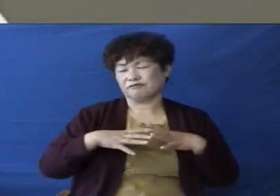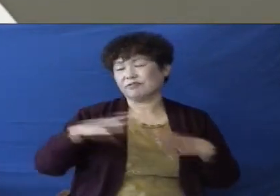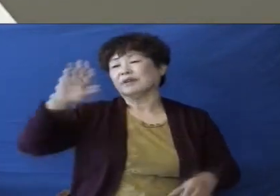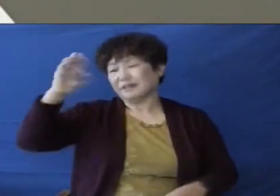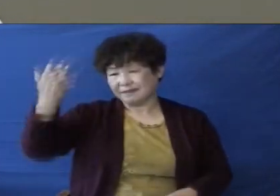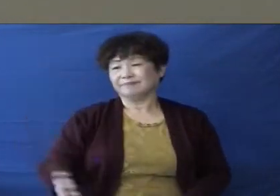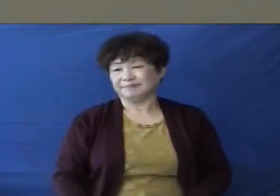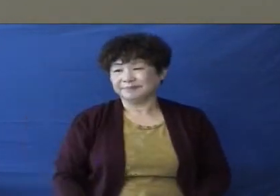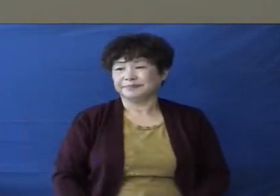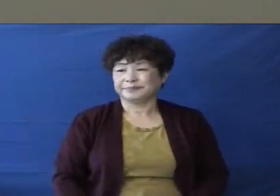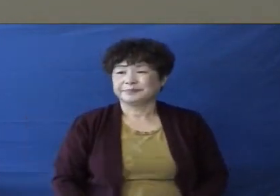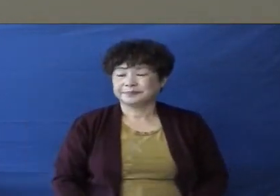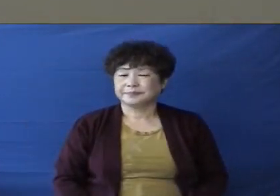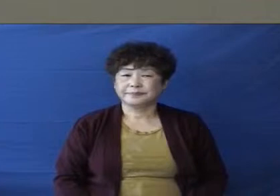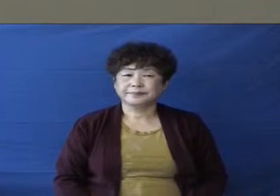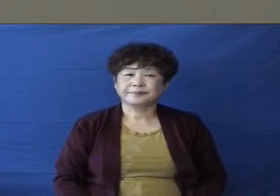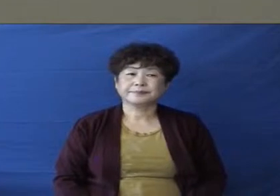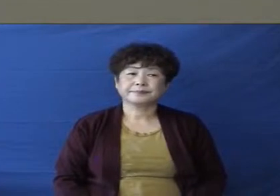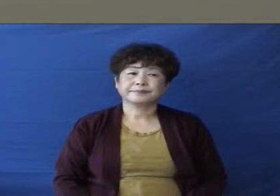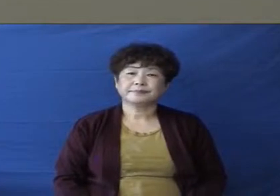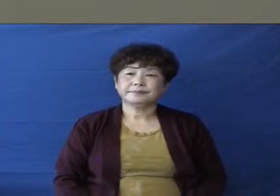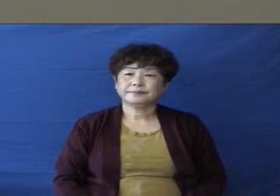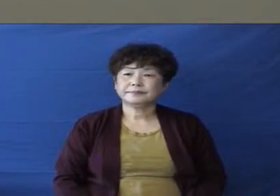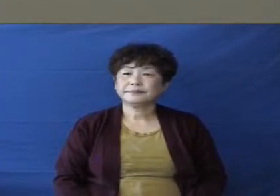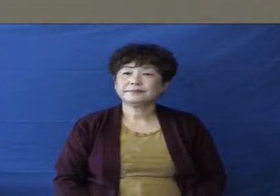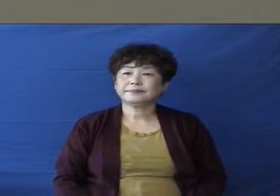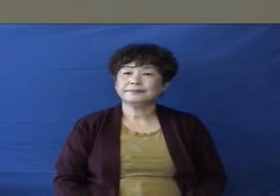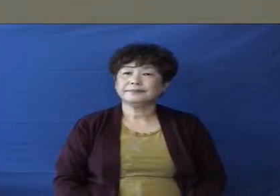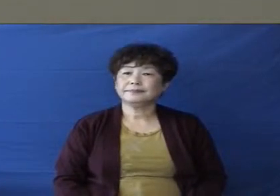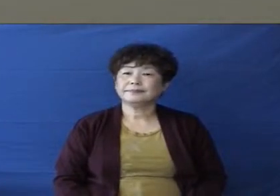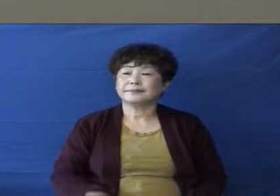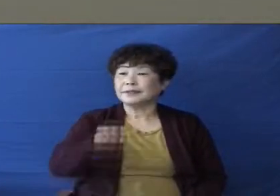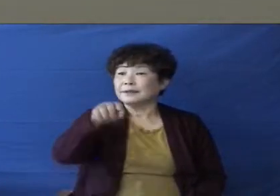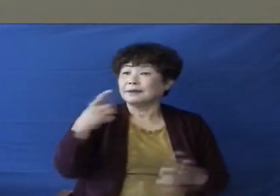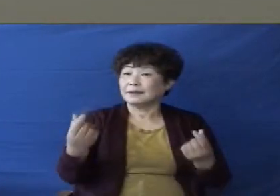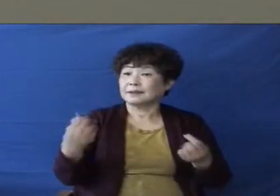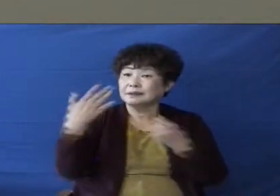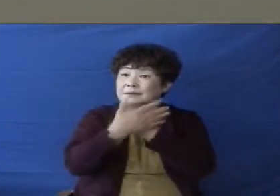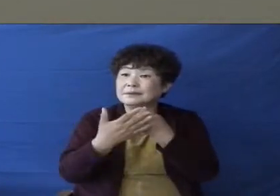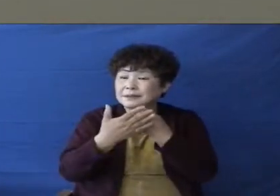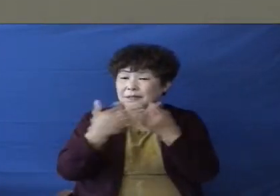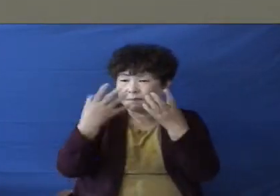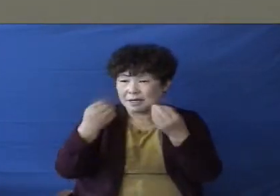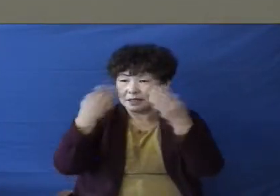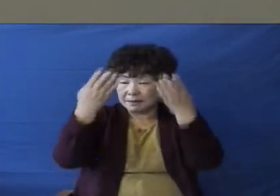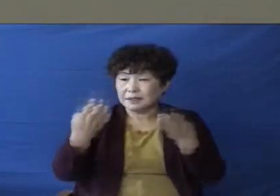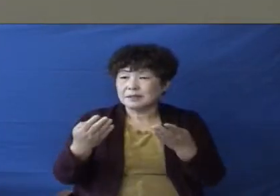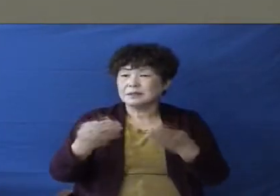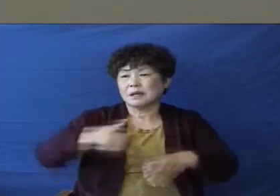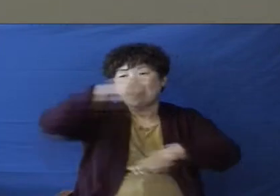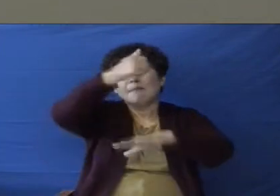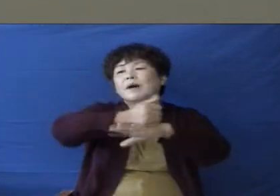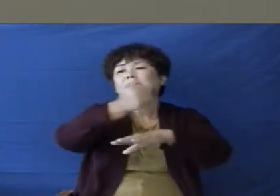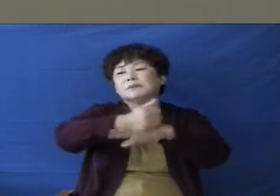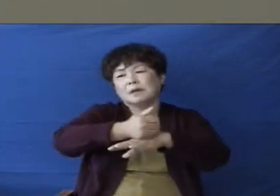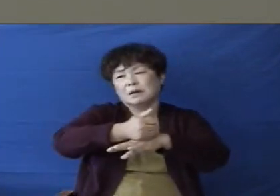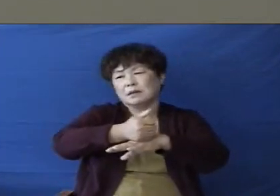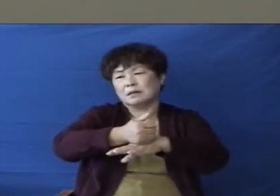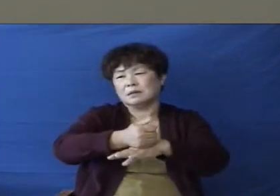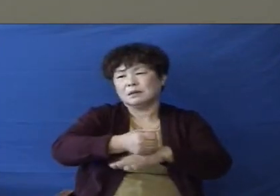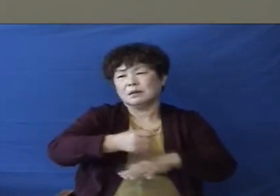이제 이게 그런 정말 은사를 많이 받으신 분들이 결과가 끝까지